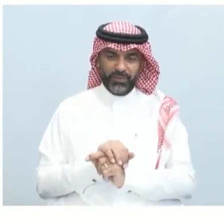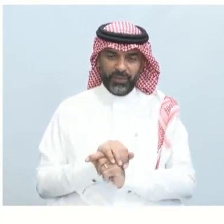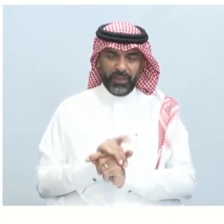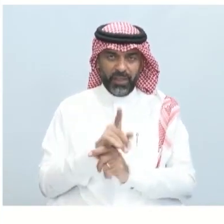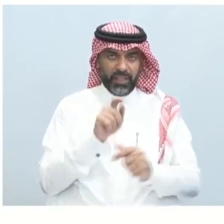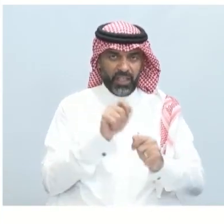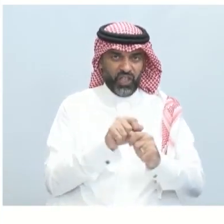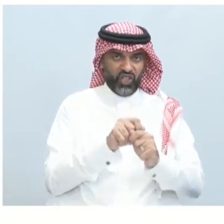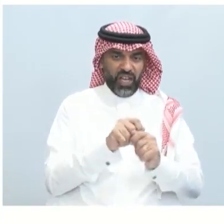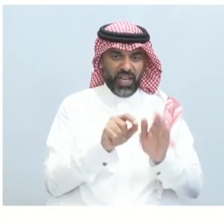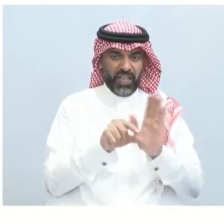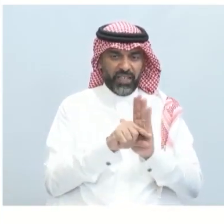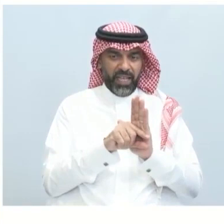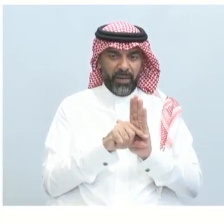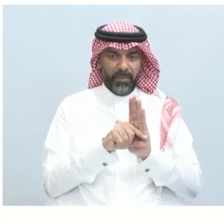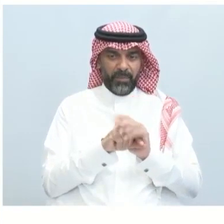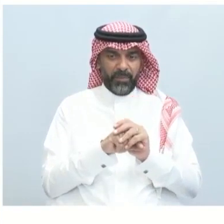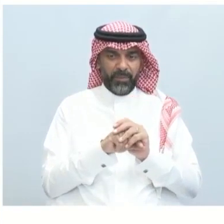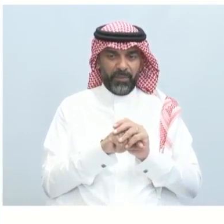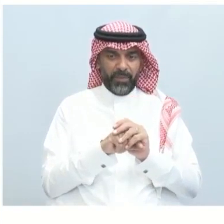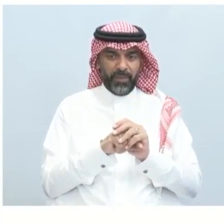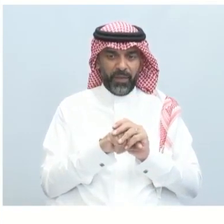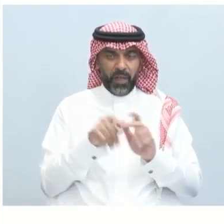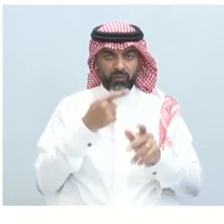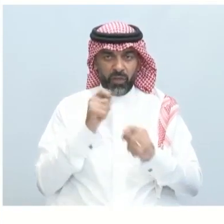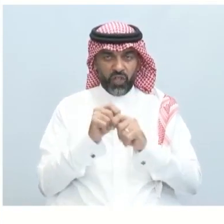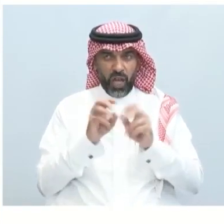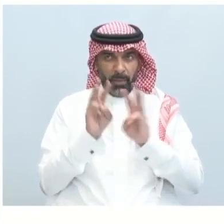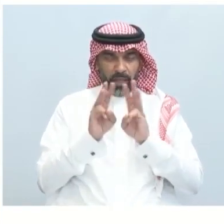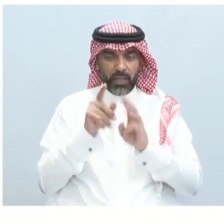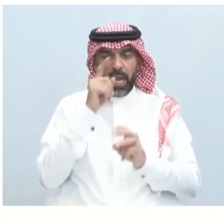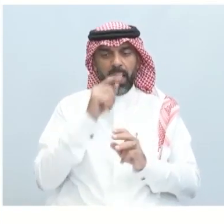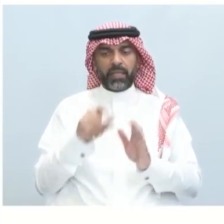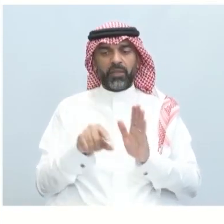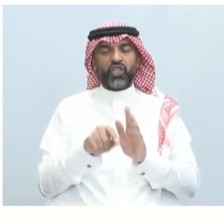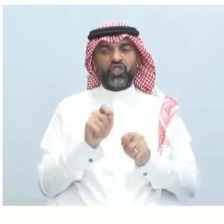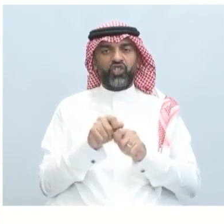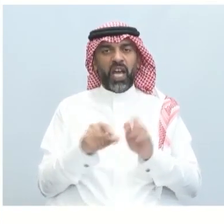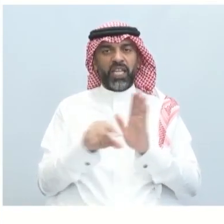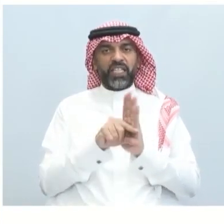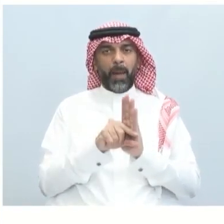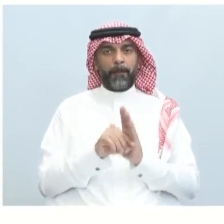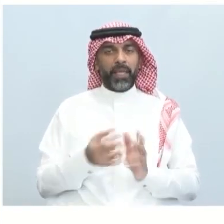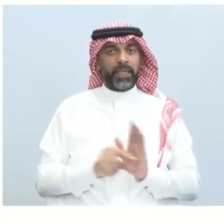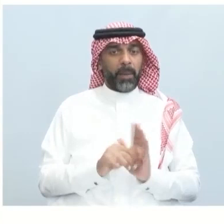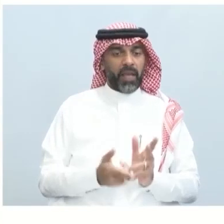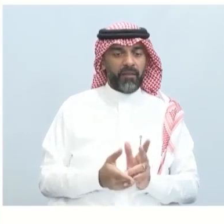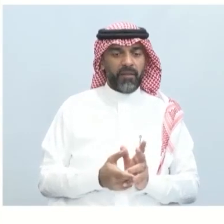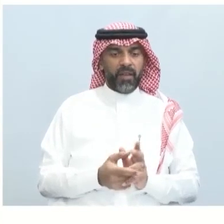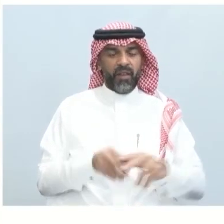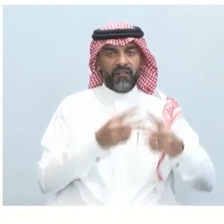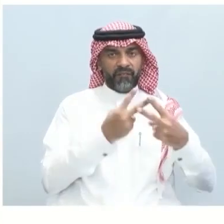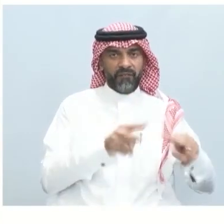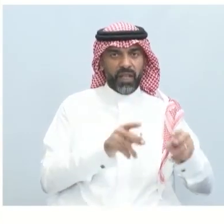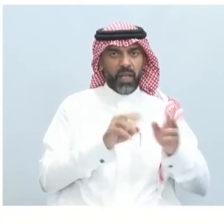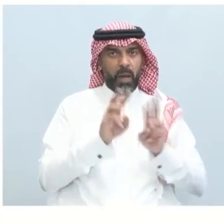لإنشاء منصة تسويق عبر البريد الإلكتروني أولاً لابد من إنشاء الحساب. لإنشاء الحساب أولاً نقوم بفتح